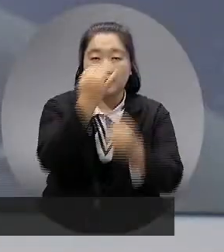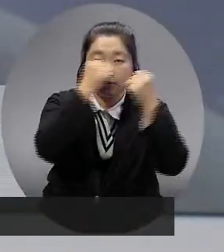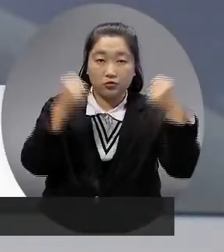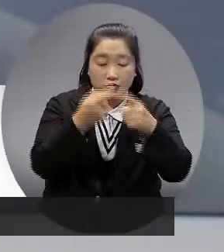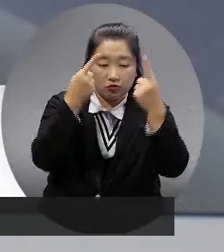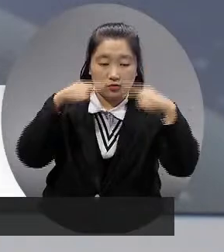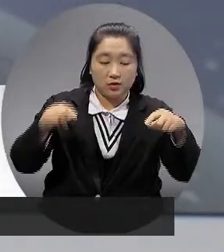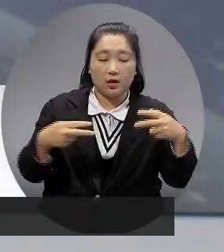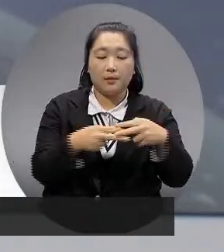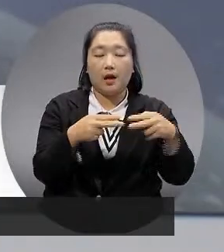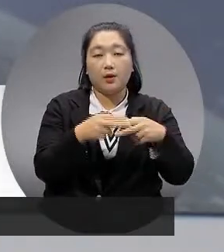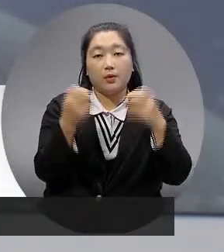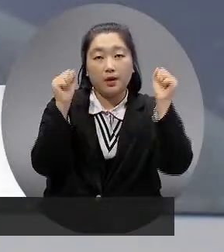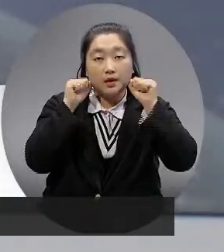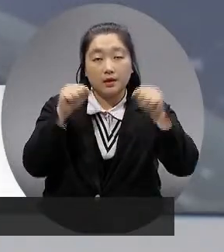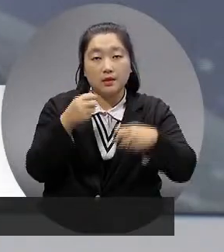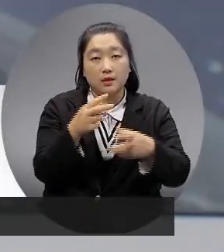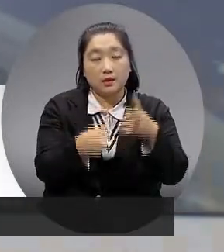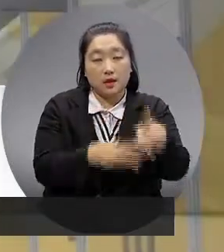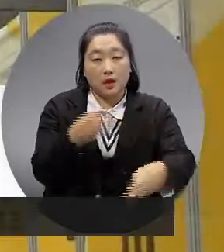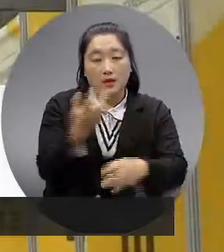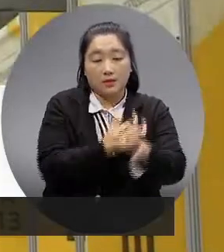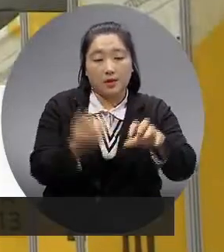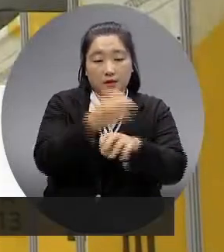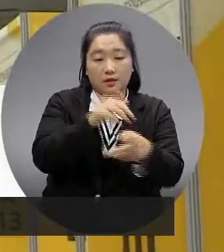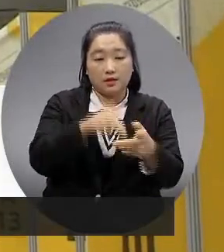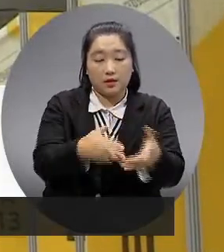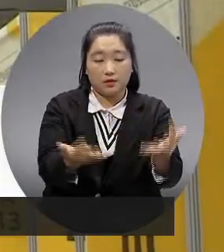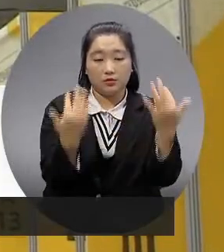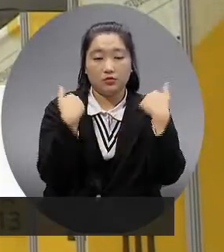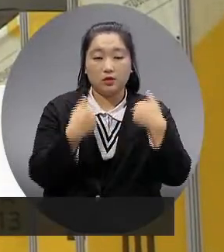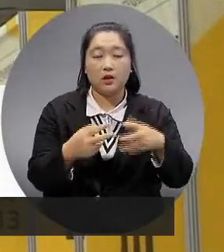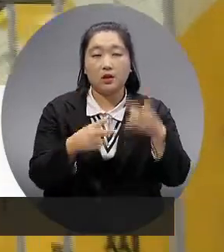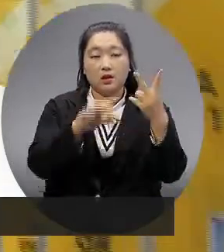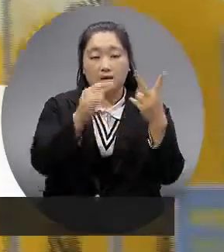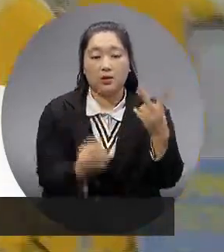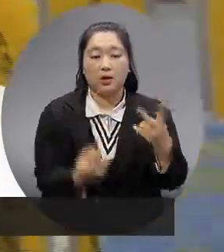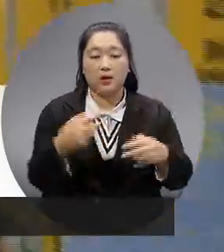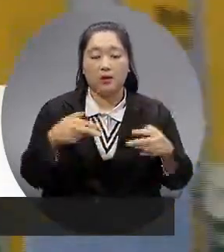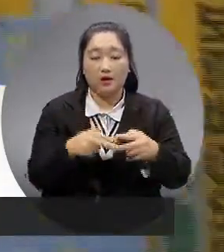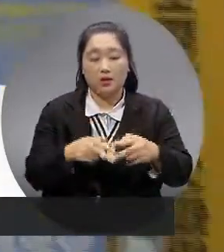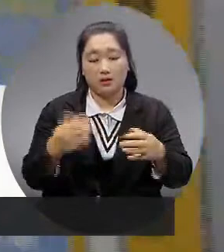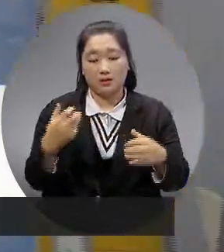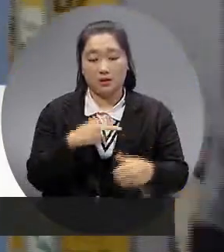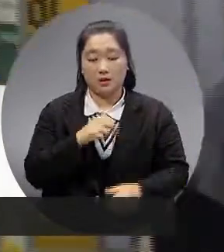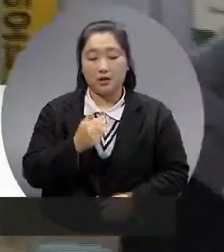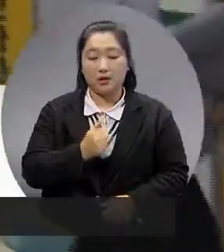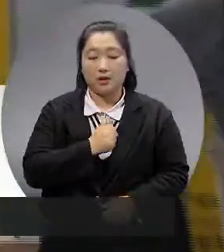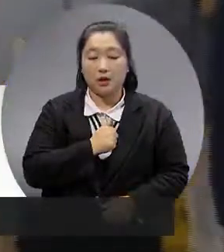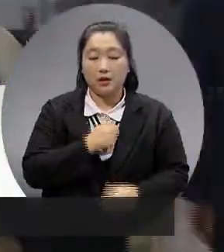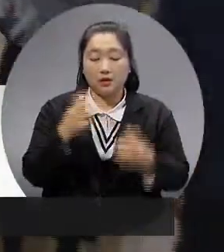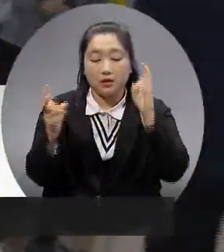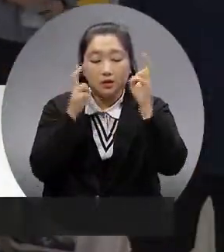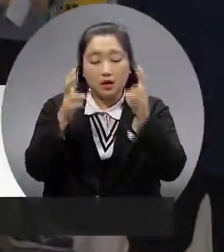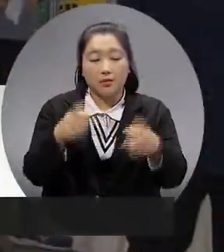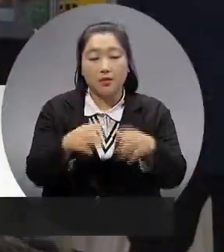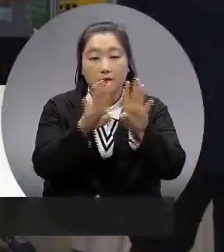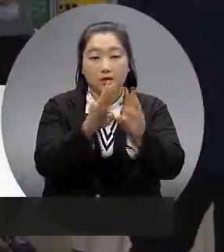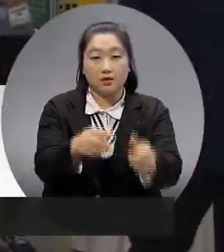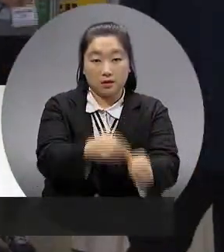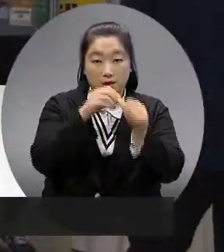충북대 바이오헬스 산업혁신센터가 주최하는 제2회 바이오 프라이드 기업 트랙 채용 박람회가 오늘